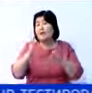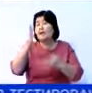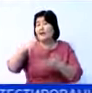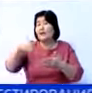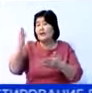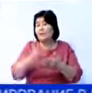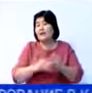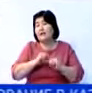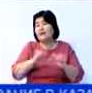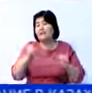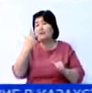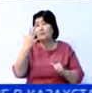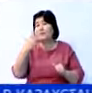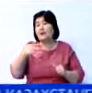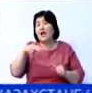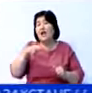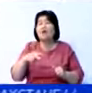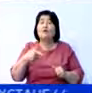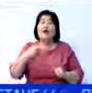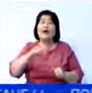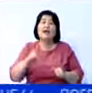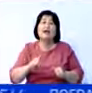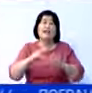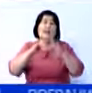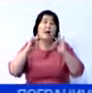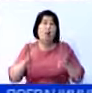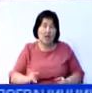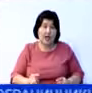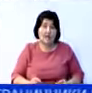предотвратили взрыв 50-литрового газового баллона.